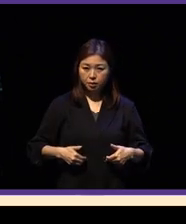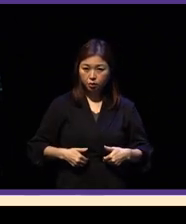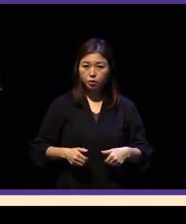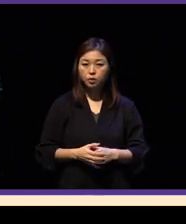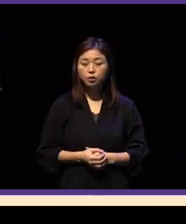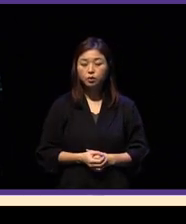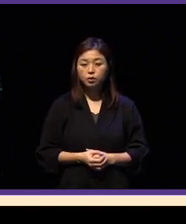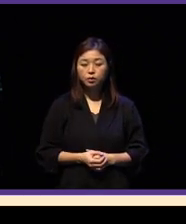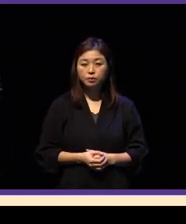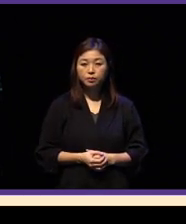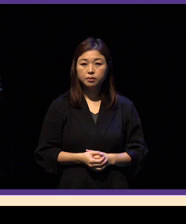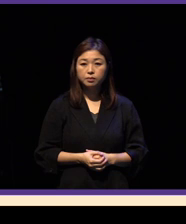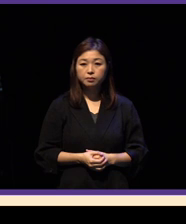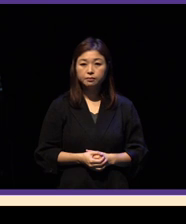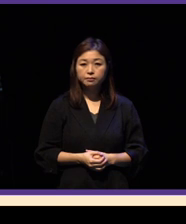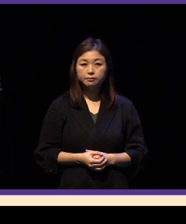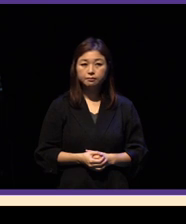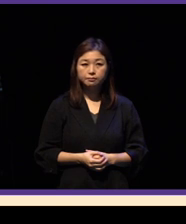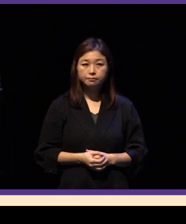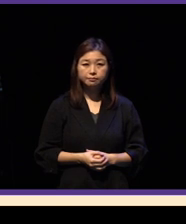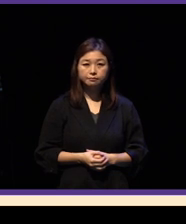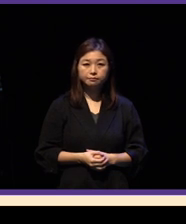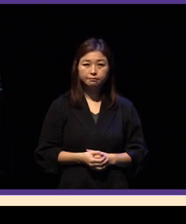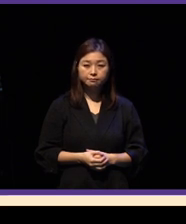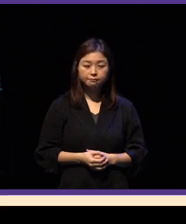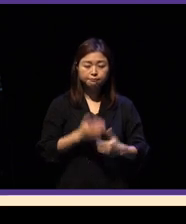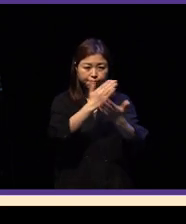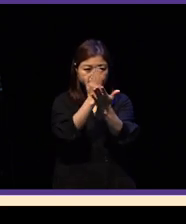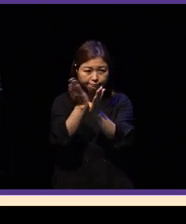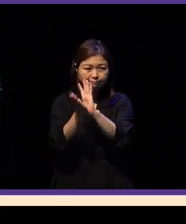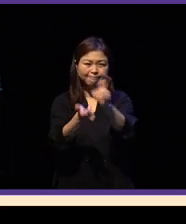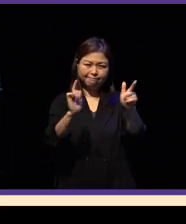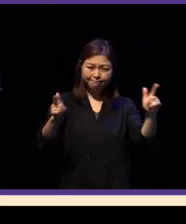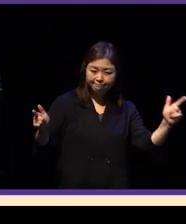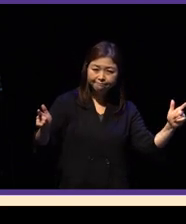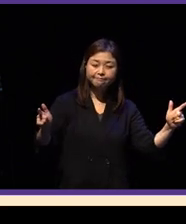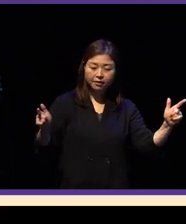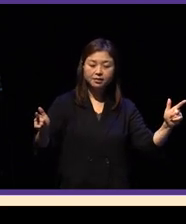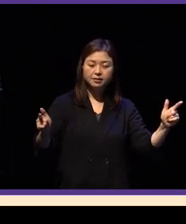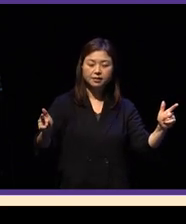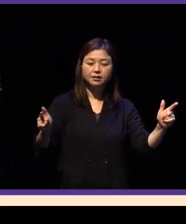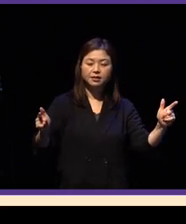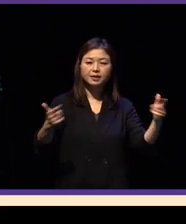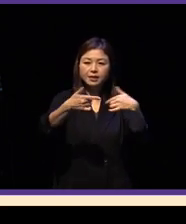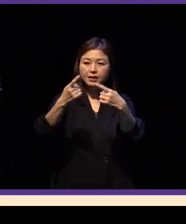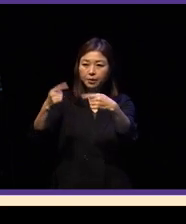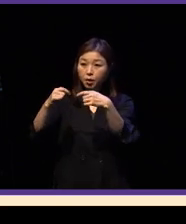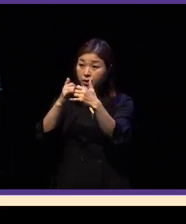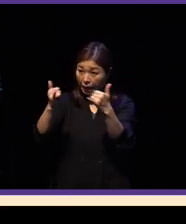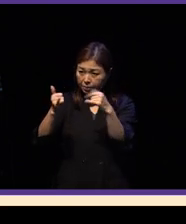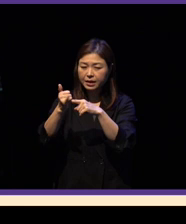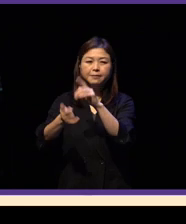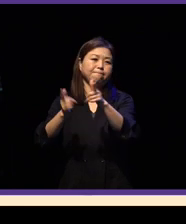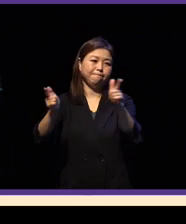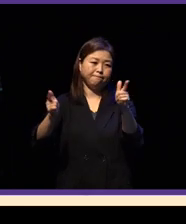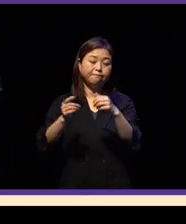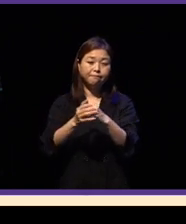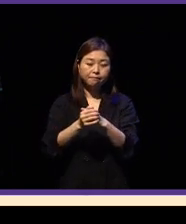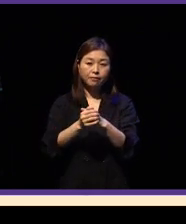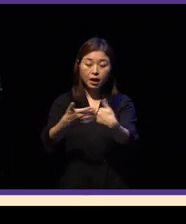반드시 각 장르별로 조금씩 그 상의합니다. 핵심 참여진들이 상의한데요.